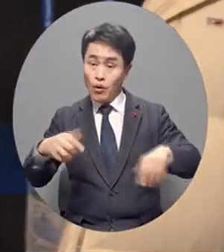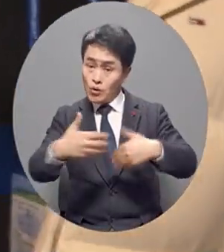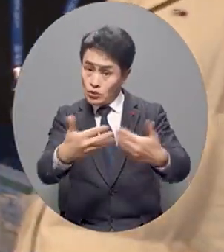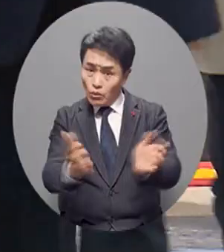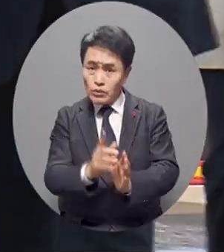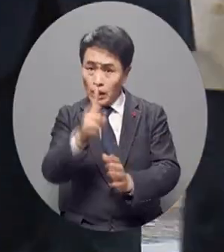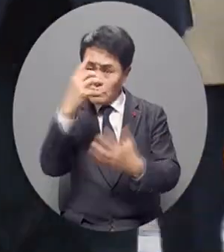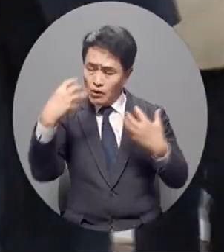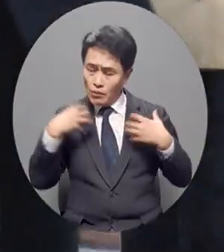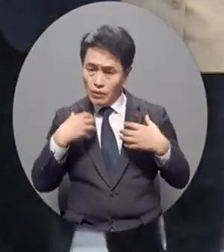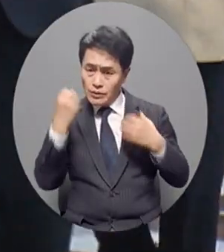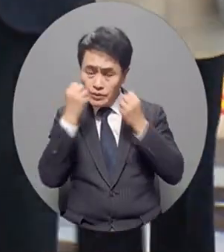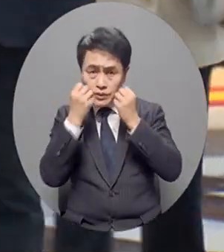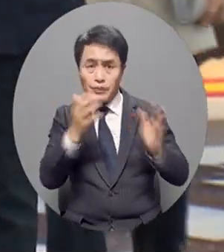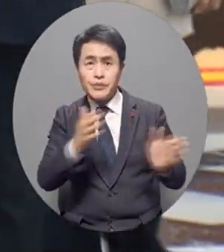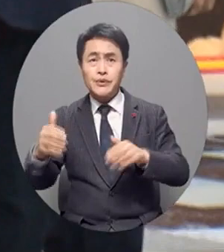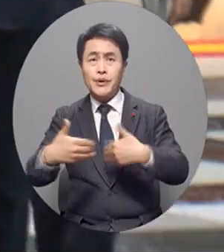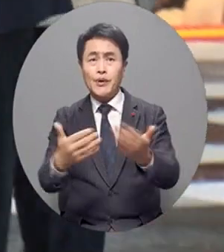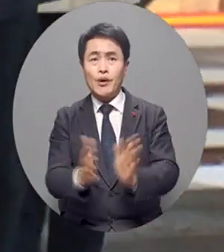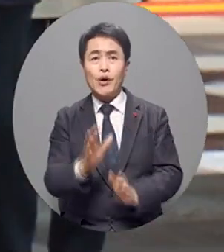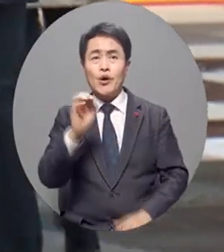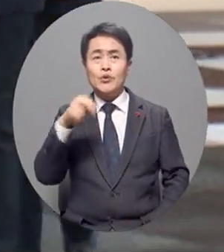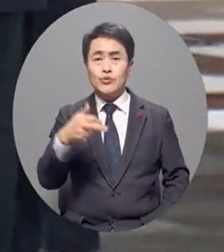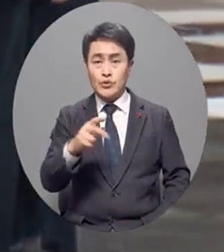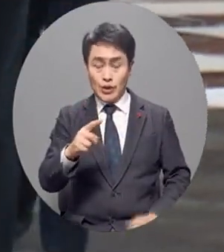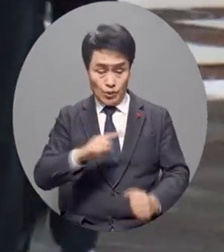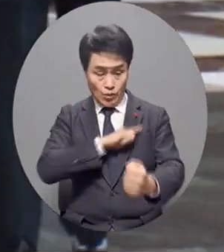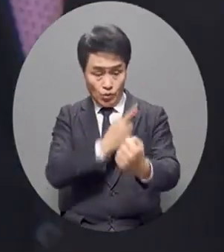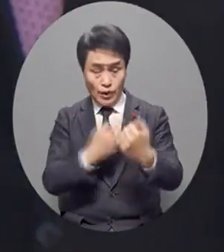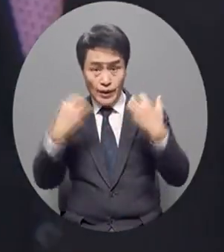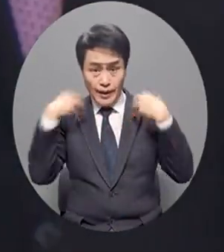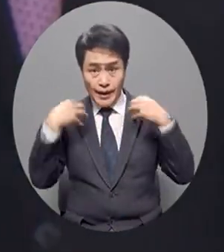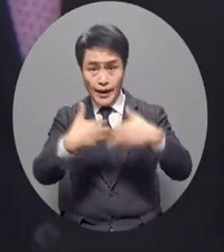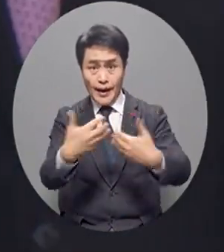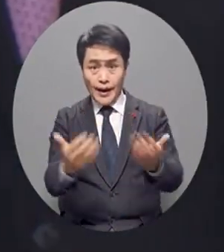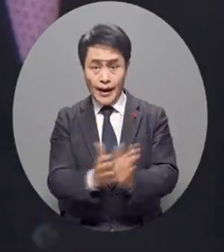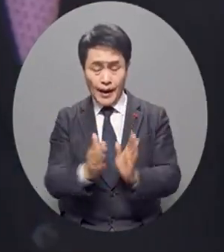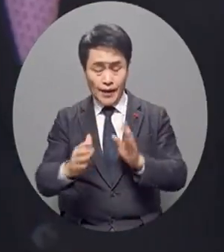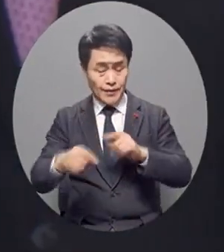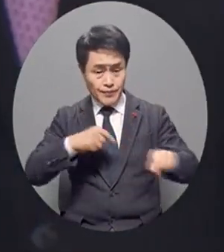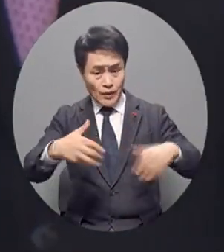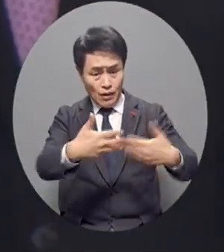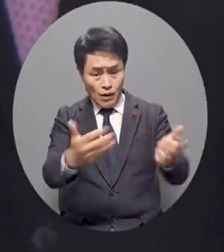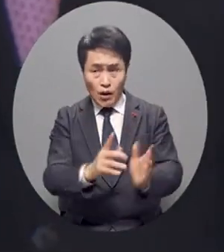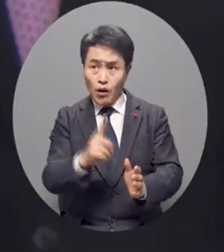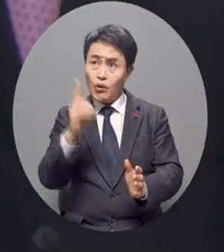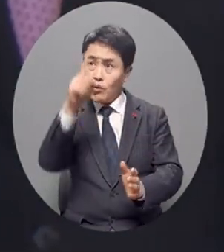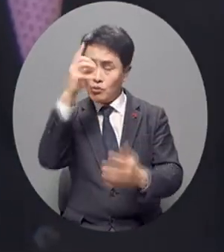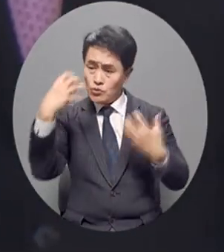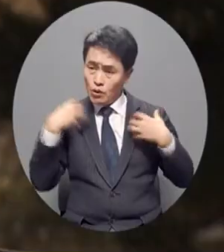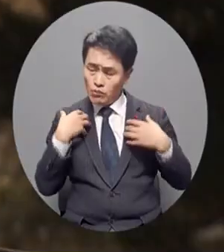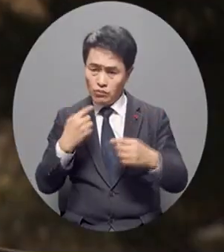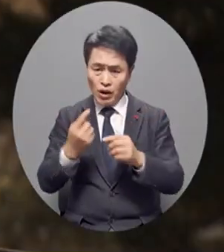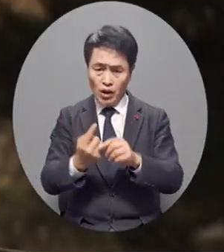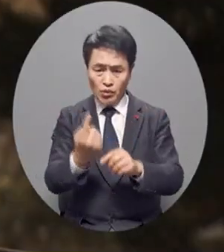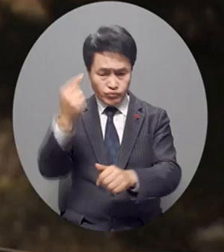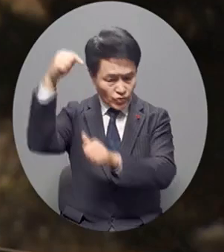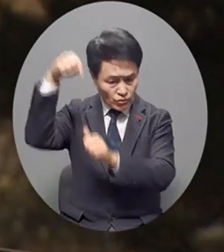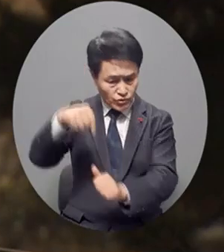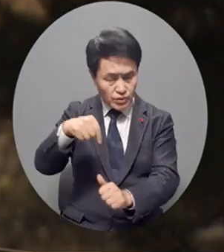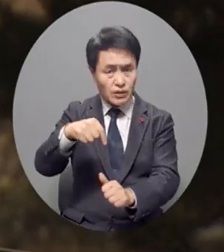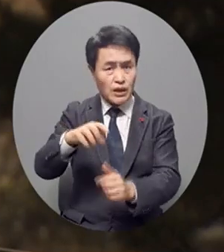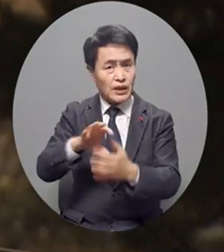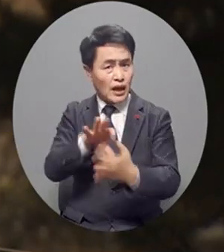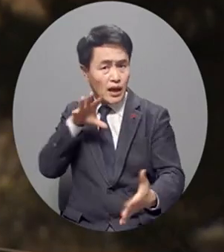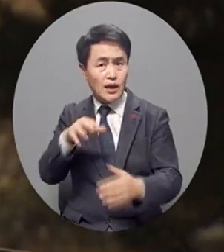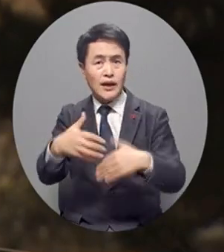있었어요. 윤재욱 대표 권한대행은 당정관계가 수직적이라고 생각은 하지 않는다고 했습니다. 비대위원장에